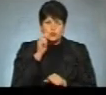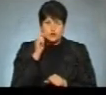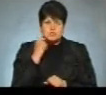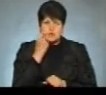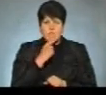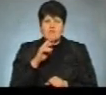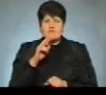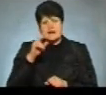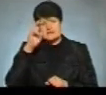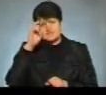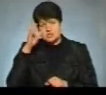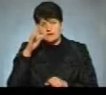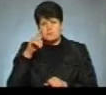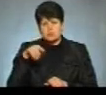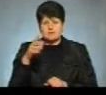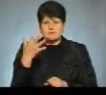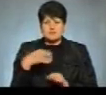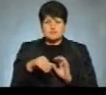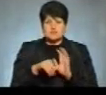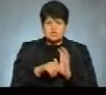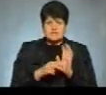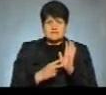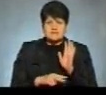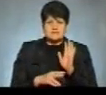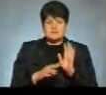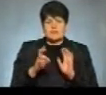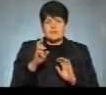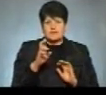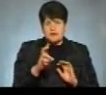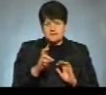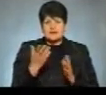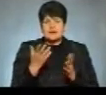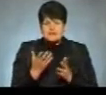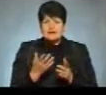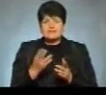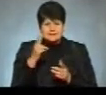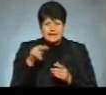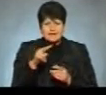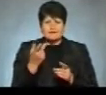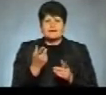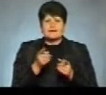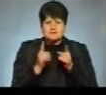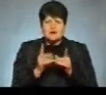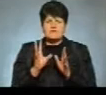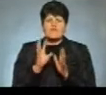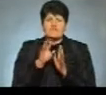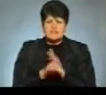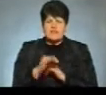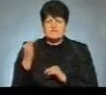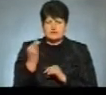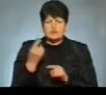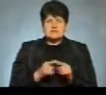як державної під номером 5670-д, який насправді увійде в історію. Це той